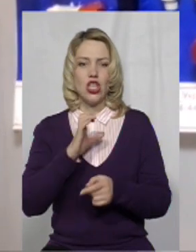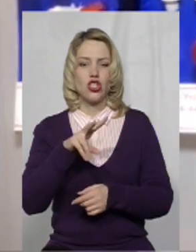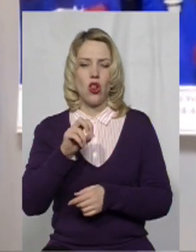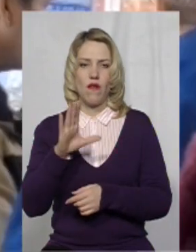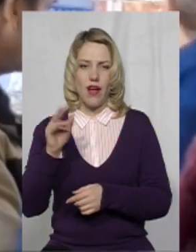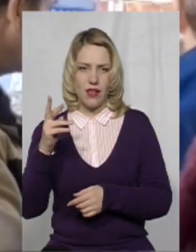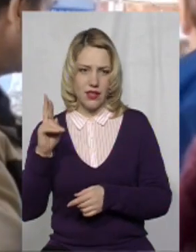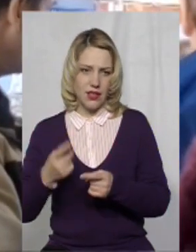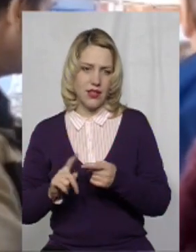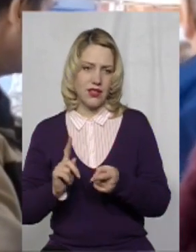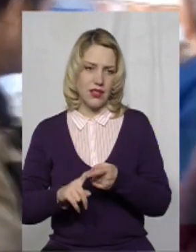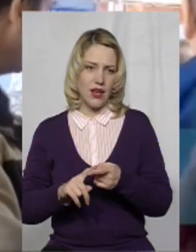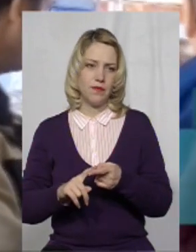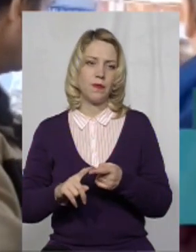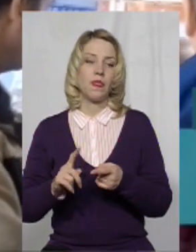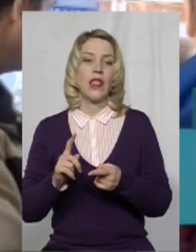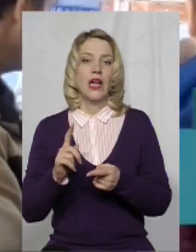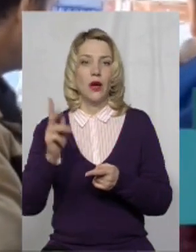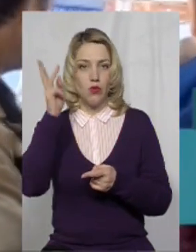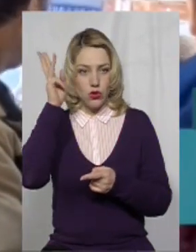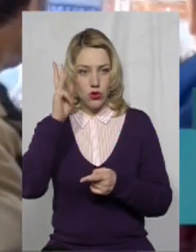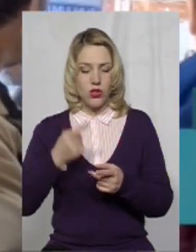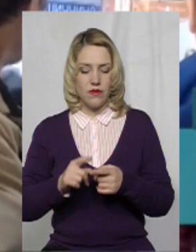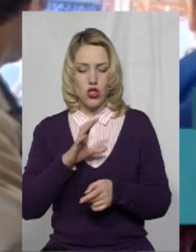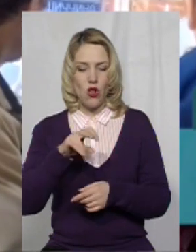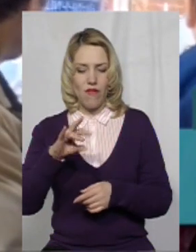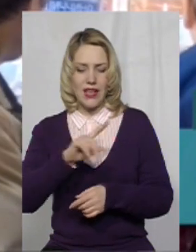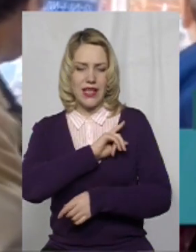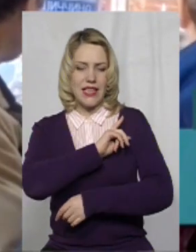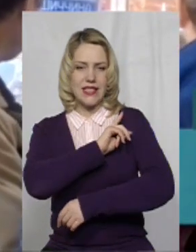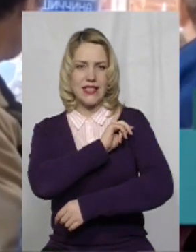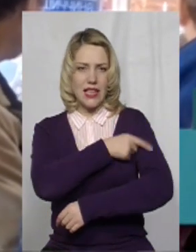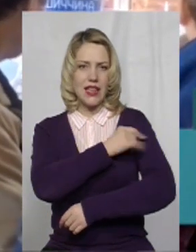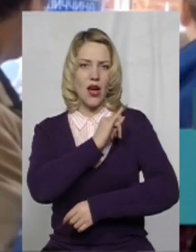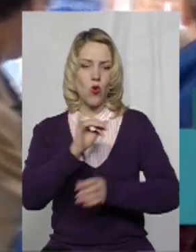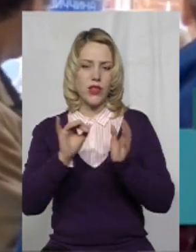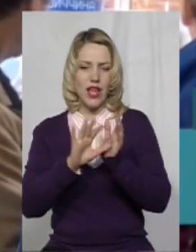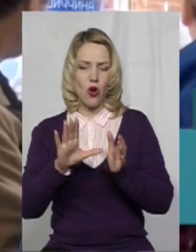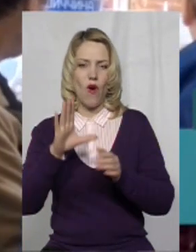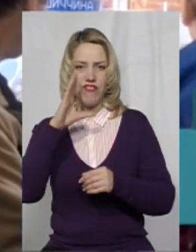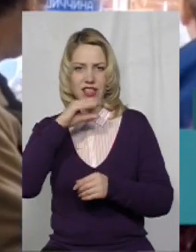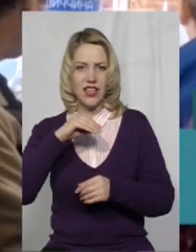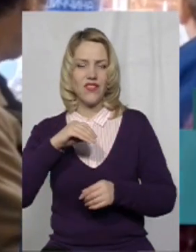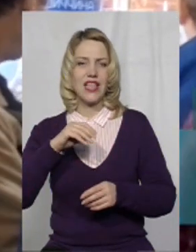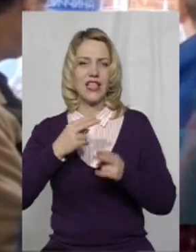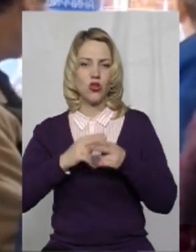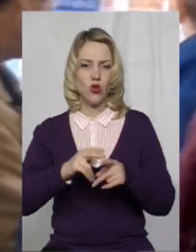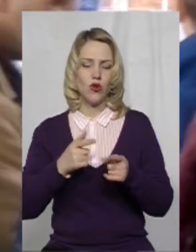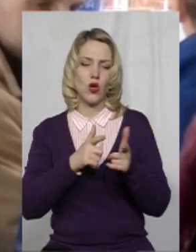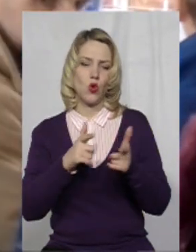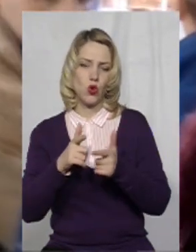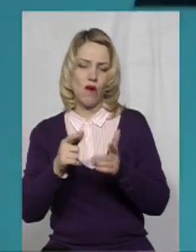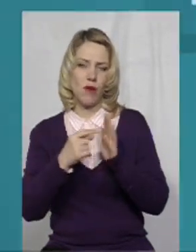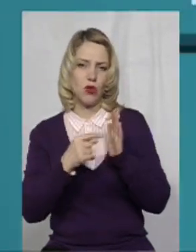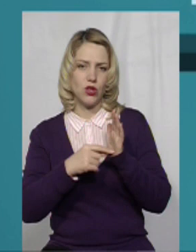країні зацікавлені. Словаччина дуже сильна в енергоефективних технологіях і готова поділитись досвідом. Все залежить від того, як минуть